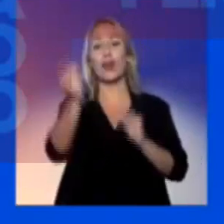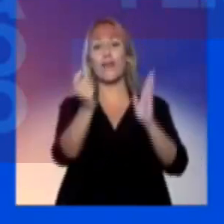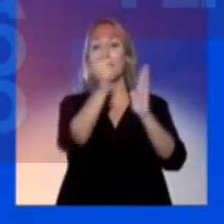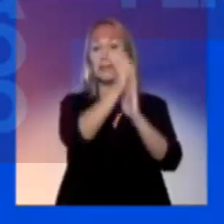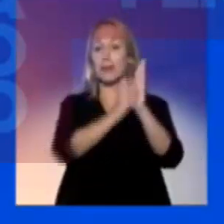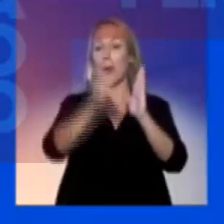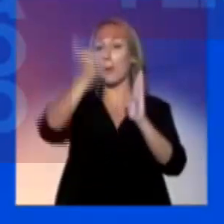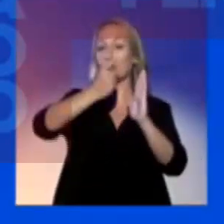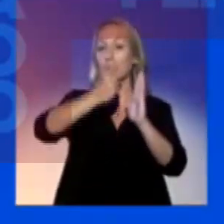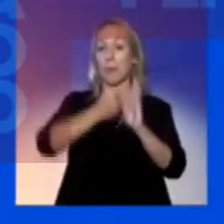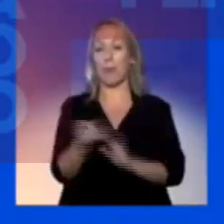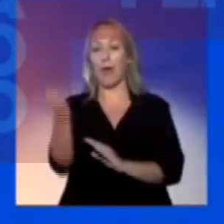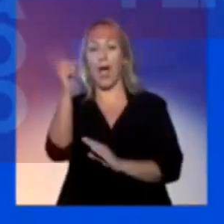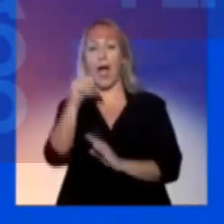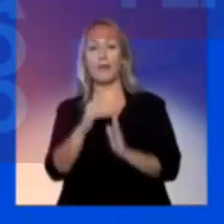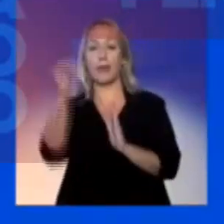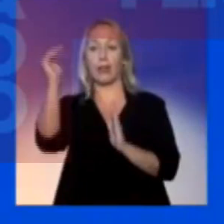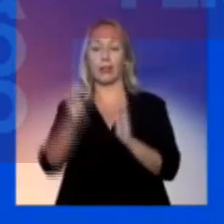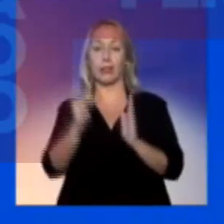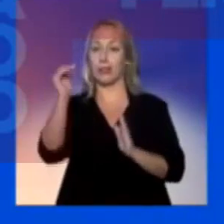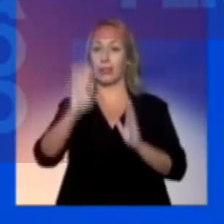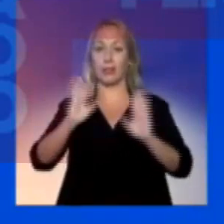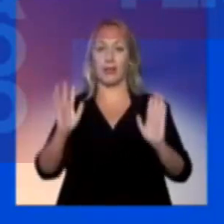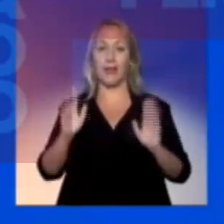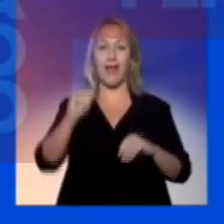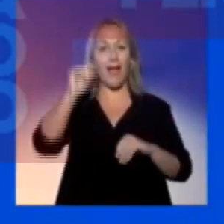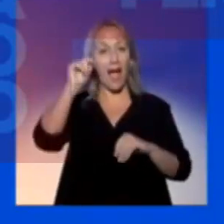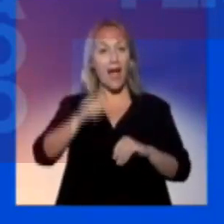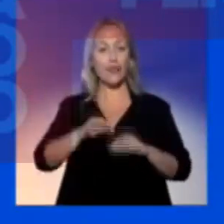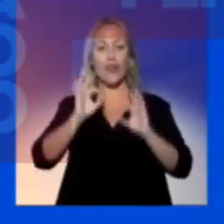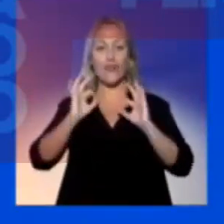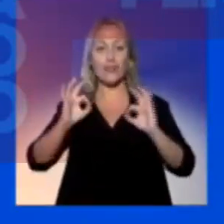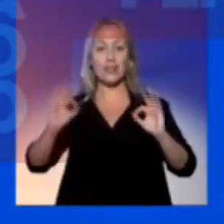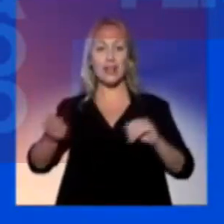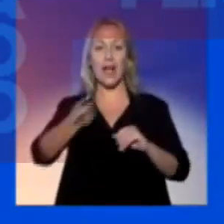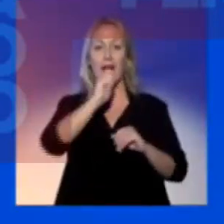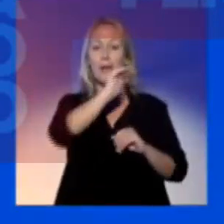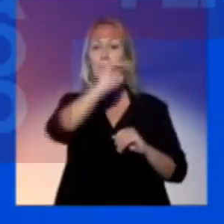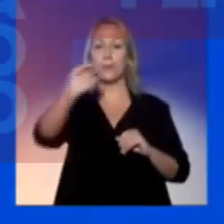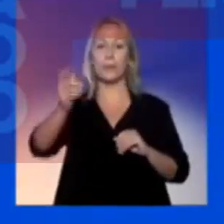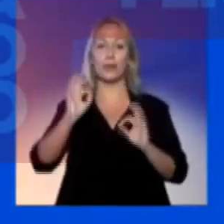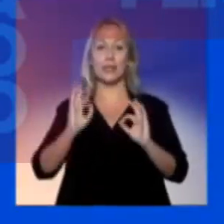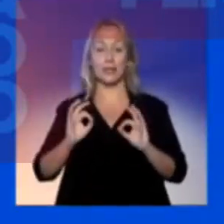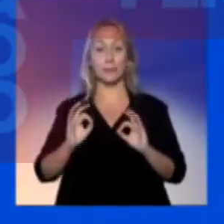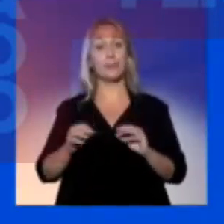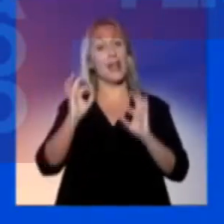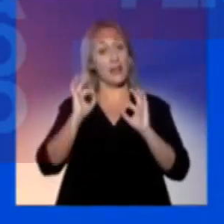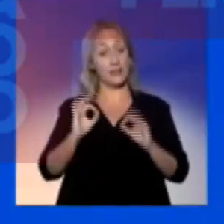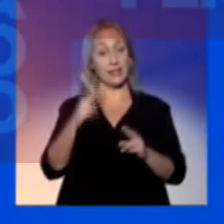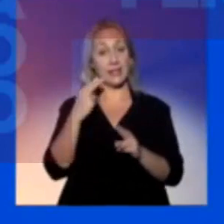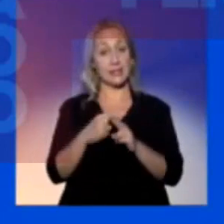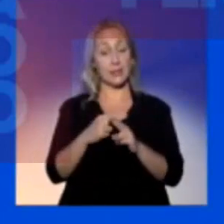μπορεί να είναι λιγότερο καλές, γιατί αυτή είναι η φύση της πολιτικής. Έχει σημασία όμως,